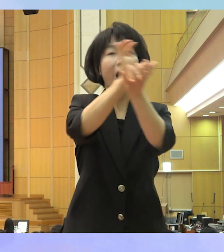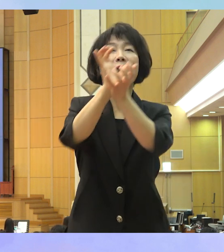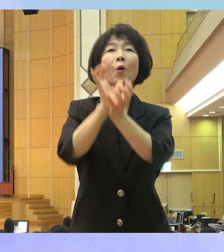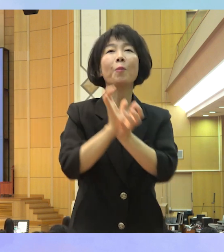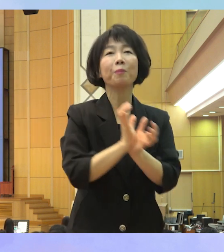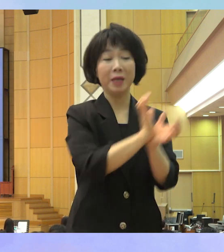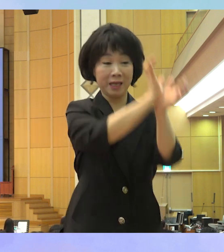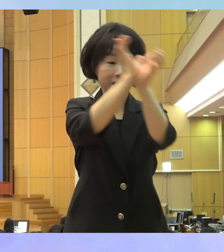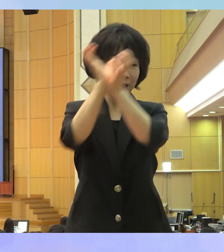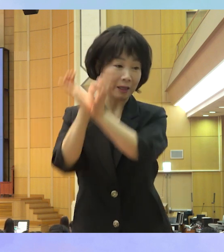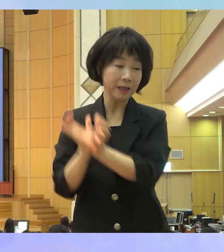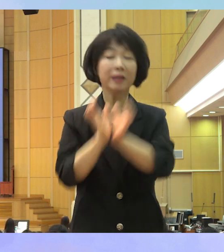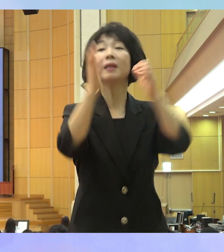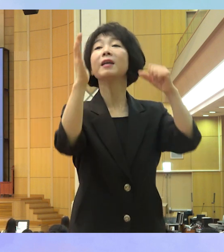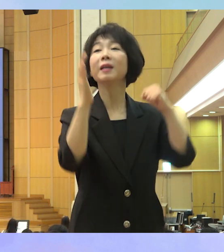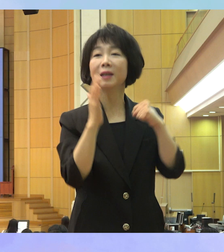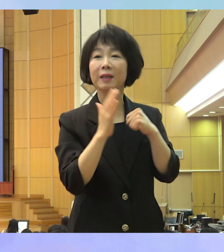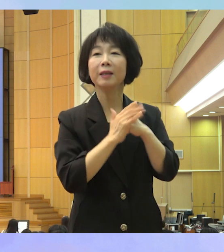황무지가